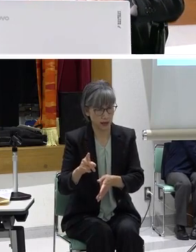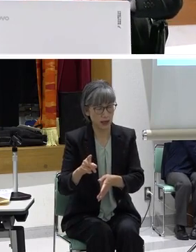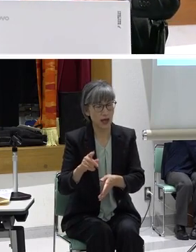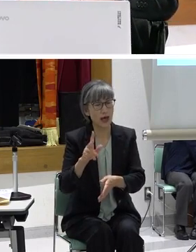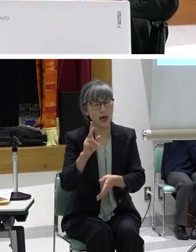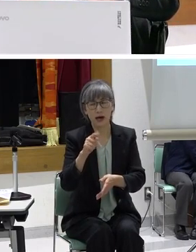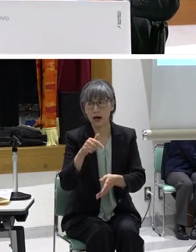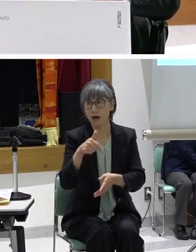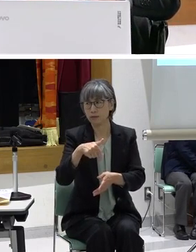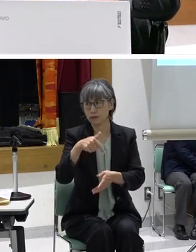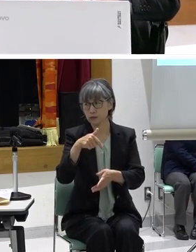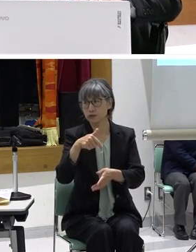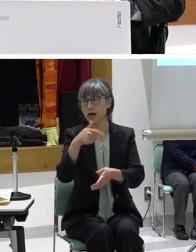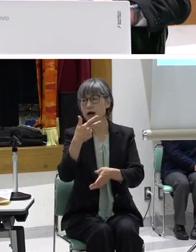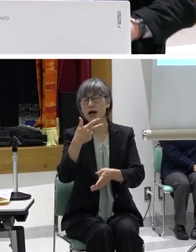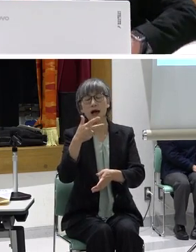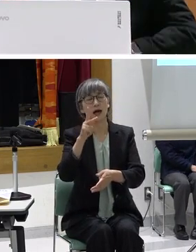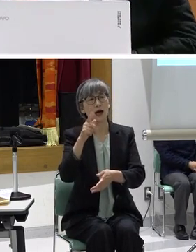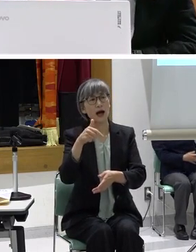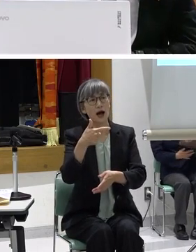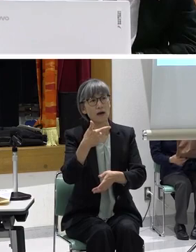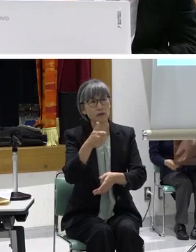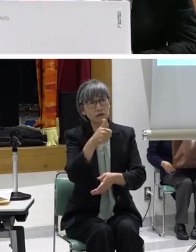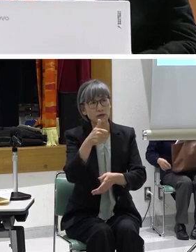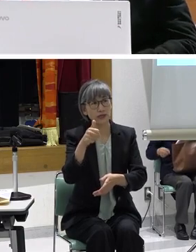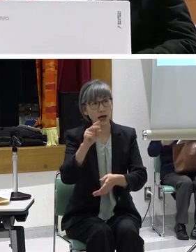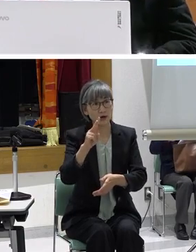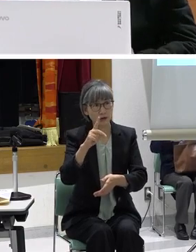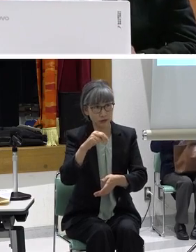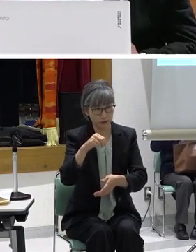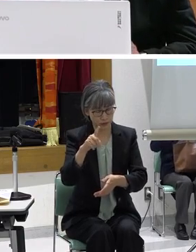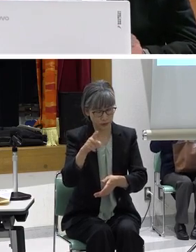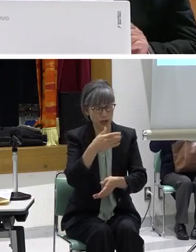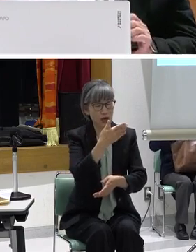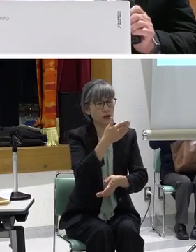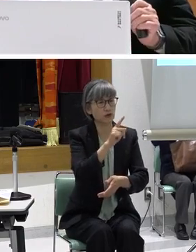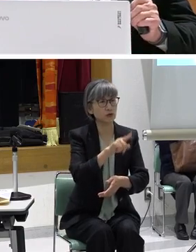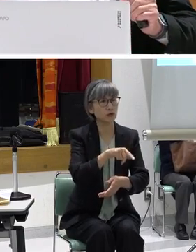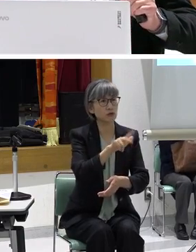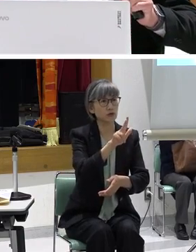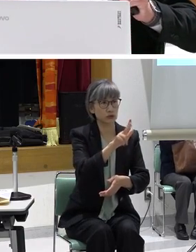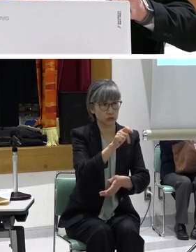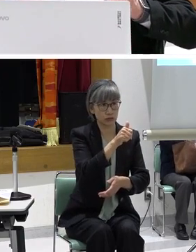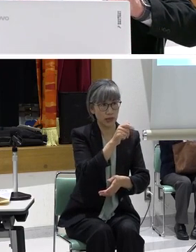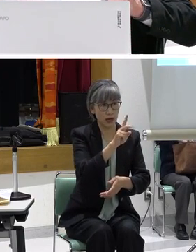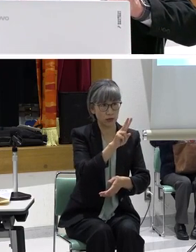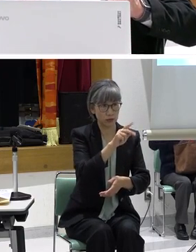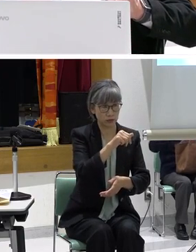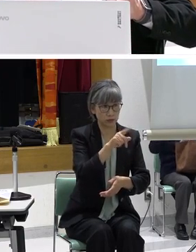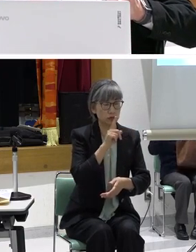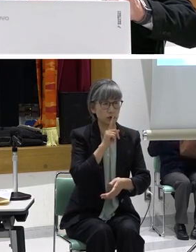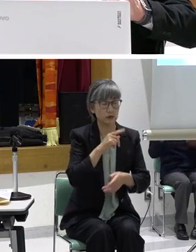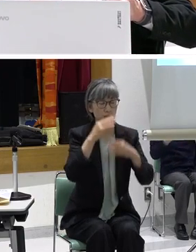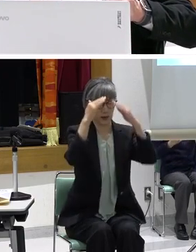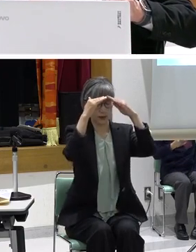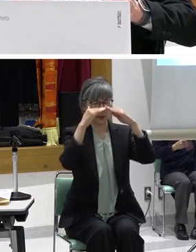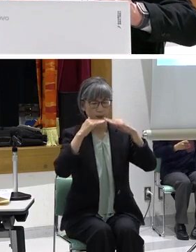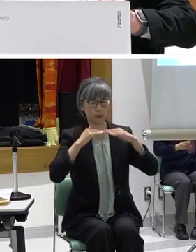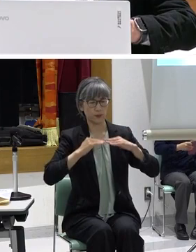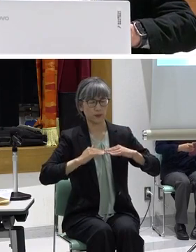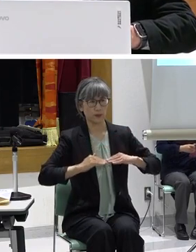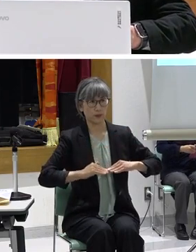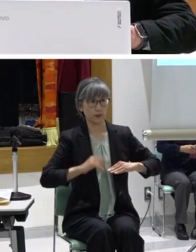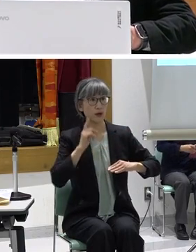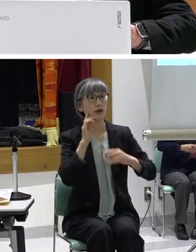ダウン、カームダウン、クールダウンというのは落ち着くっていうことなんですけれども、例えば、精